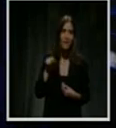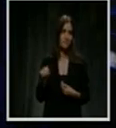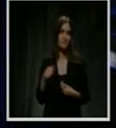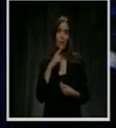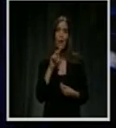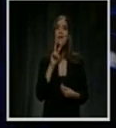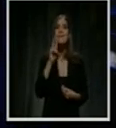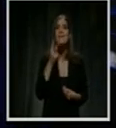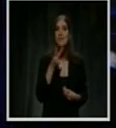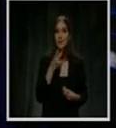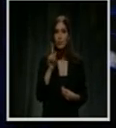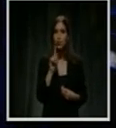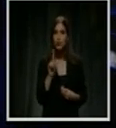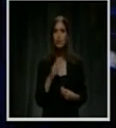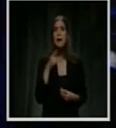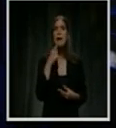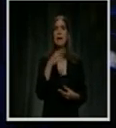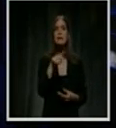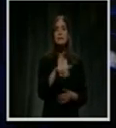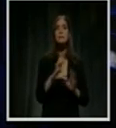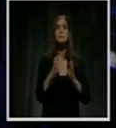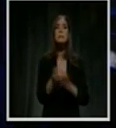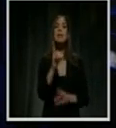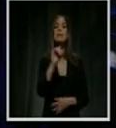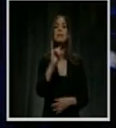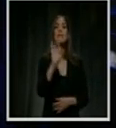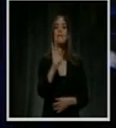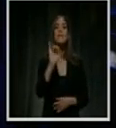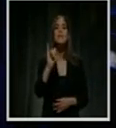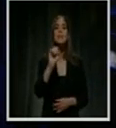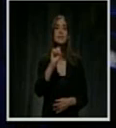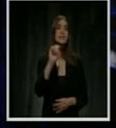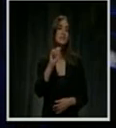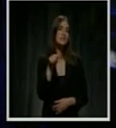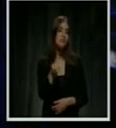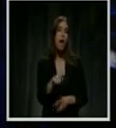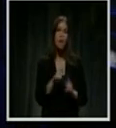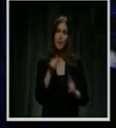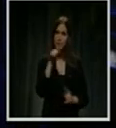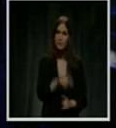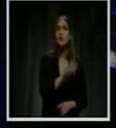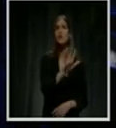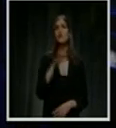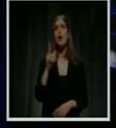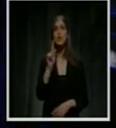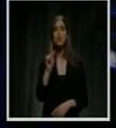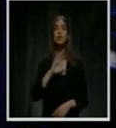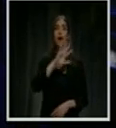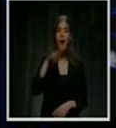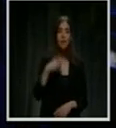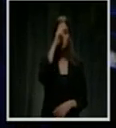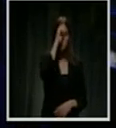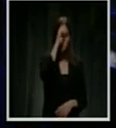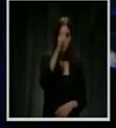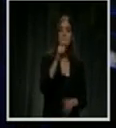sabiħ tad-difiża. Fil-waqt li l-pożizzjoni ta' pajjiżna kienet waħda mill-iktar ċara, għandna obbligi kostituzzjonali. Qabel inżamm